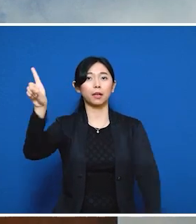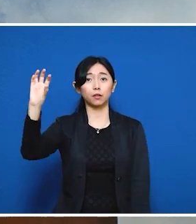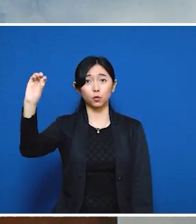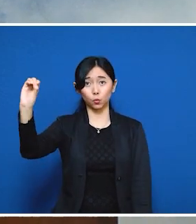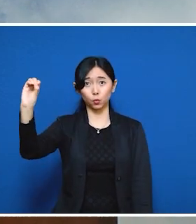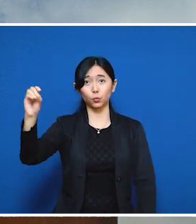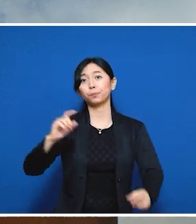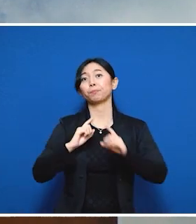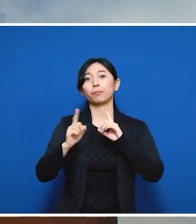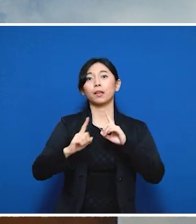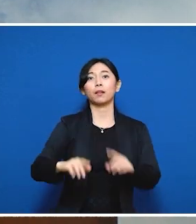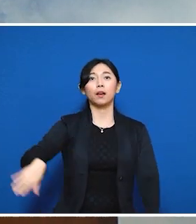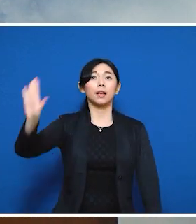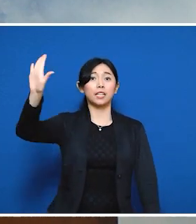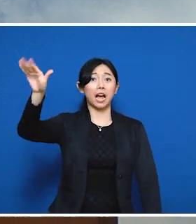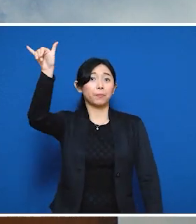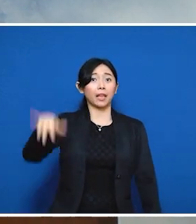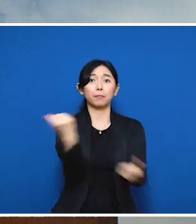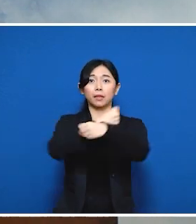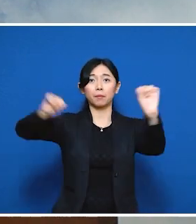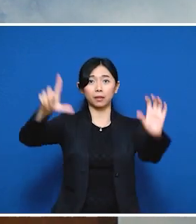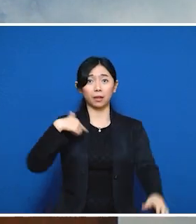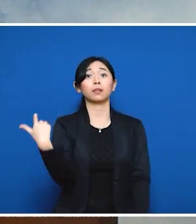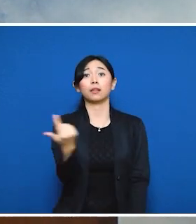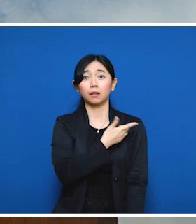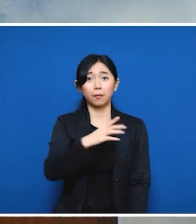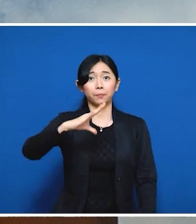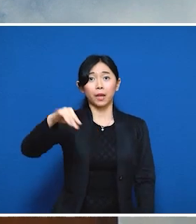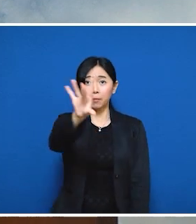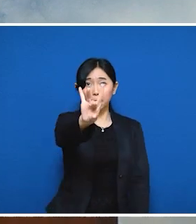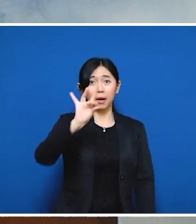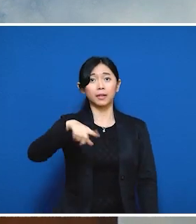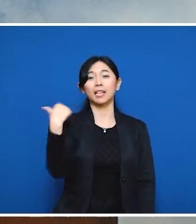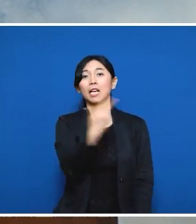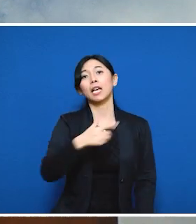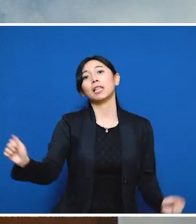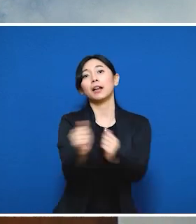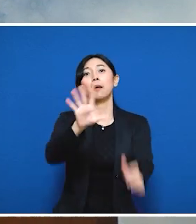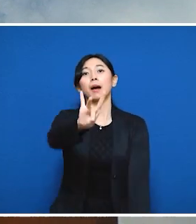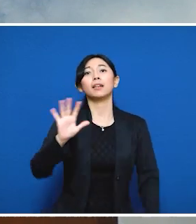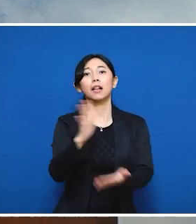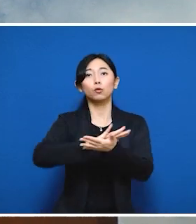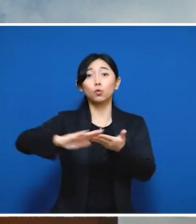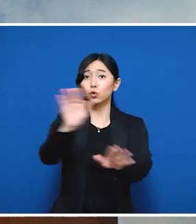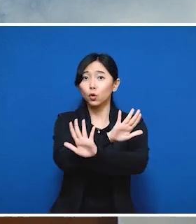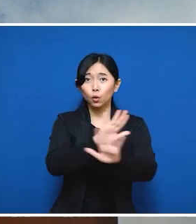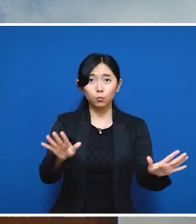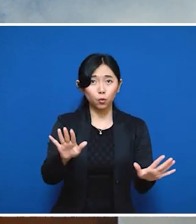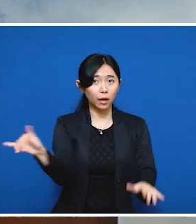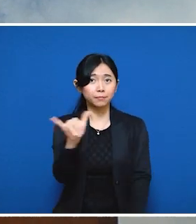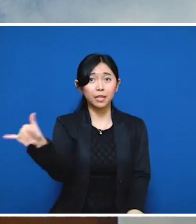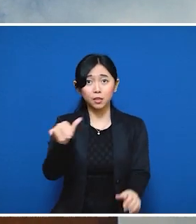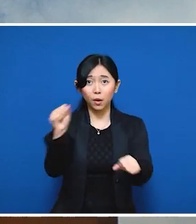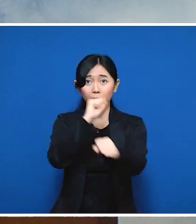ke-10. Dialah yang menyelamatkan kita dan memanggil kita dengan panggilan kudus, bukan